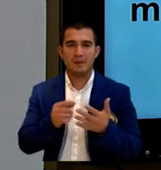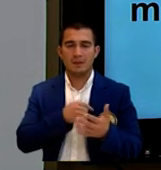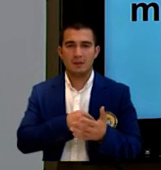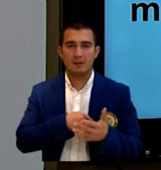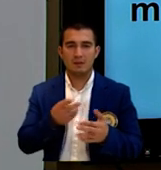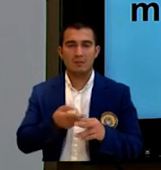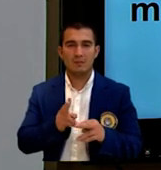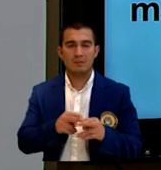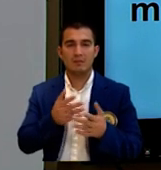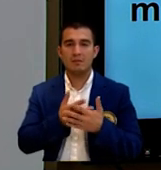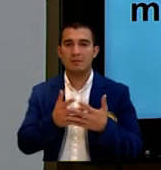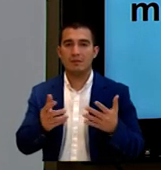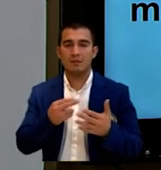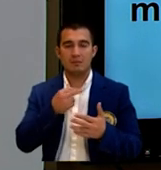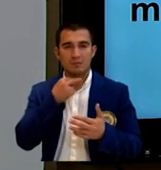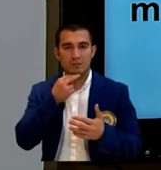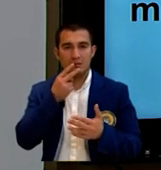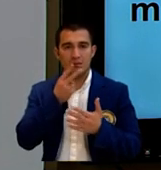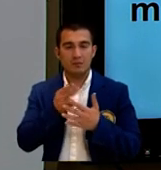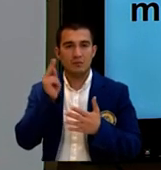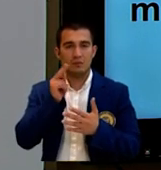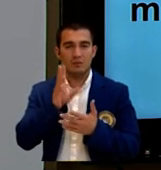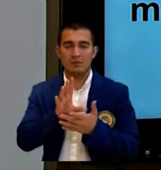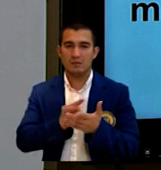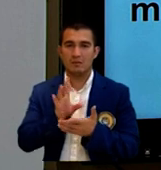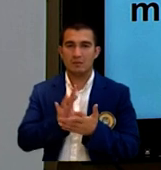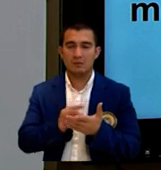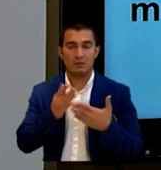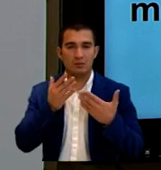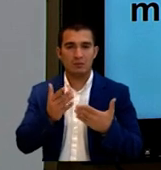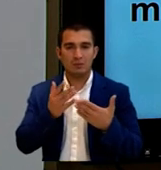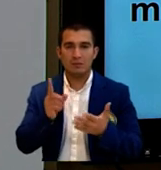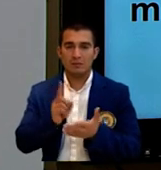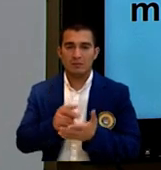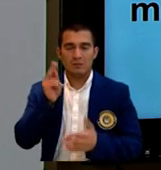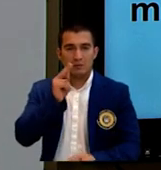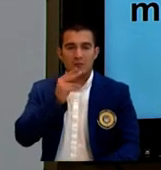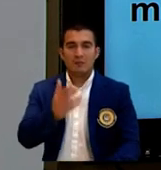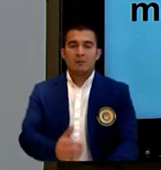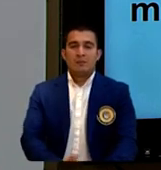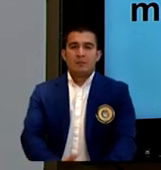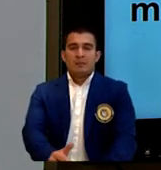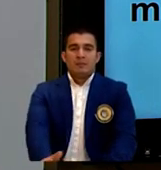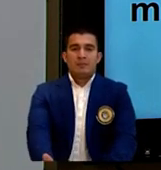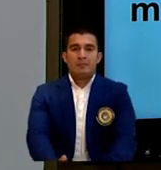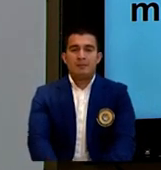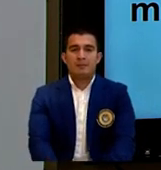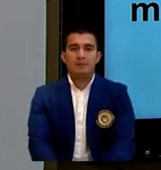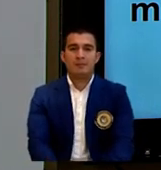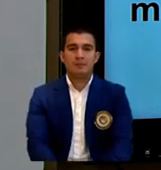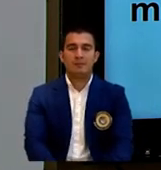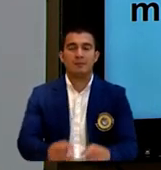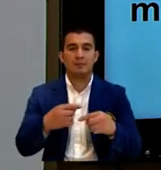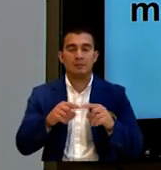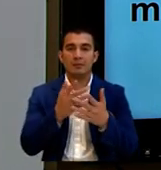va Avogadro doimisi. Bitta molekula massasini Avogadro doimisiga ko'paytiradigan bo'lsak, uni molar massasi kelib chiqadi.